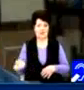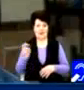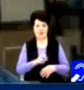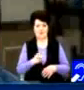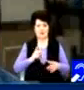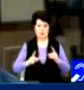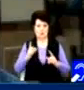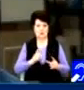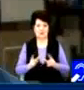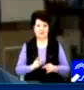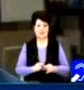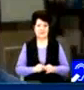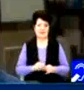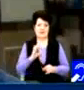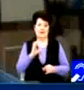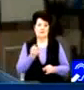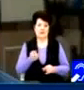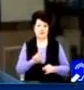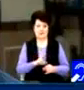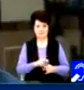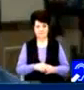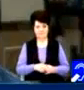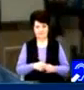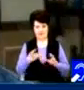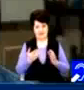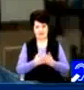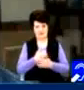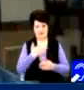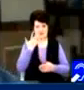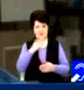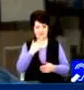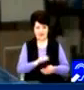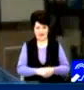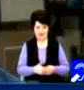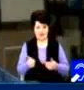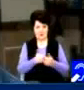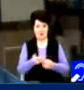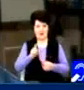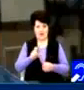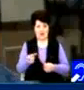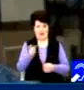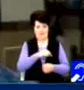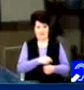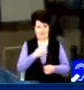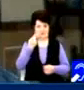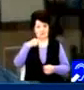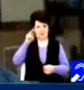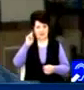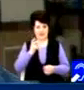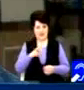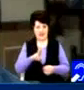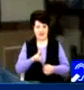studenții sunt în Spania apoi este din avem o colegă din Statele Unite a venit la noi din